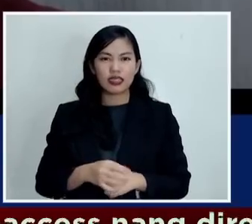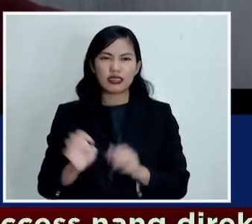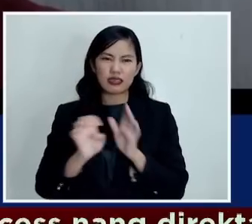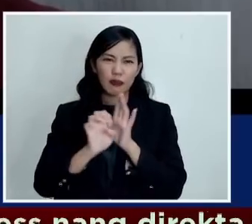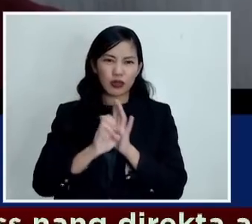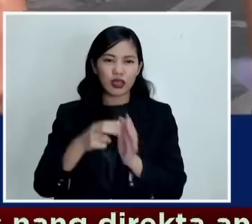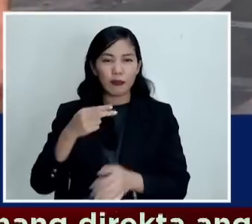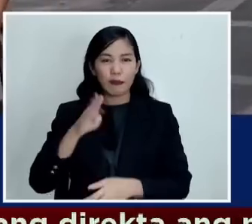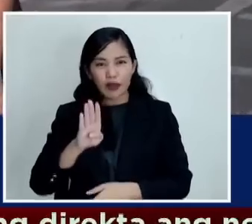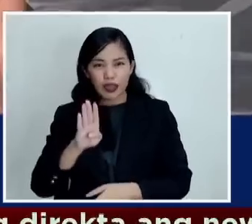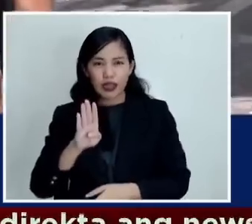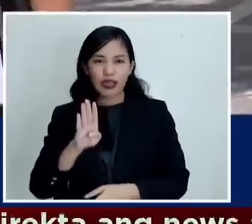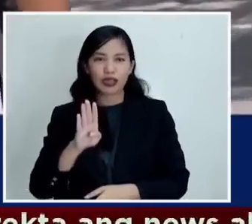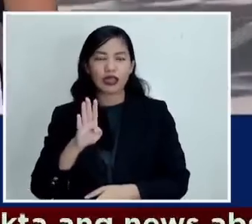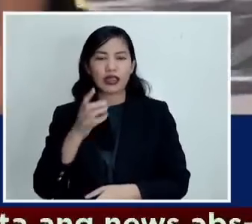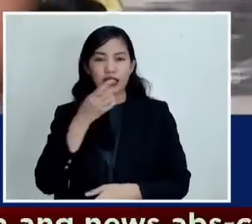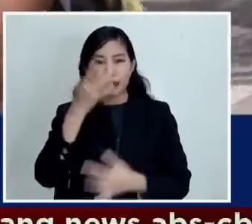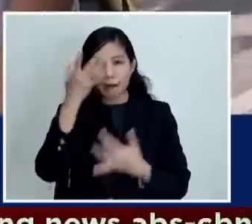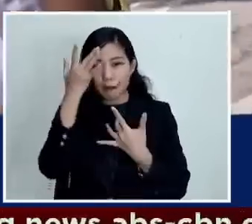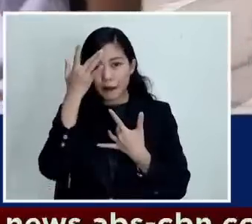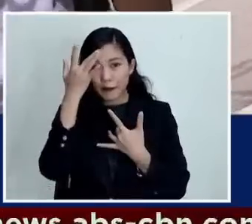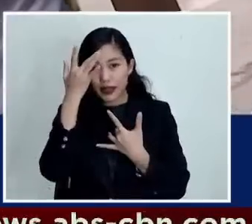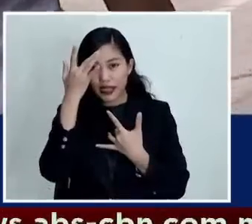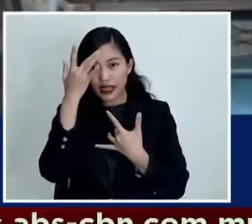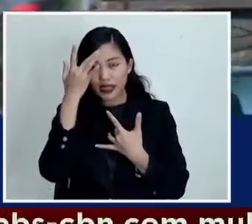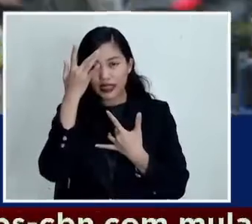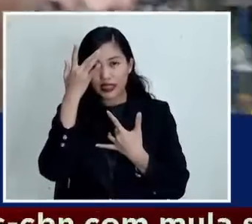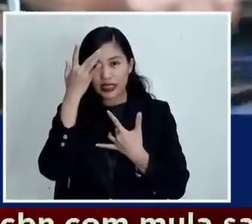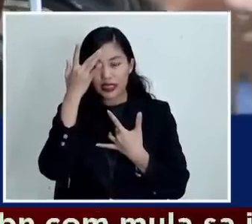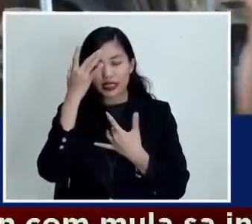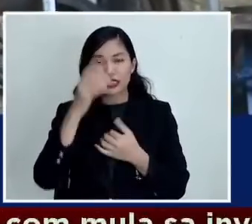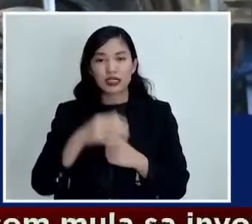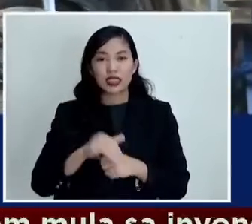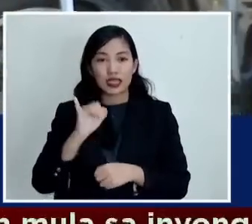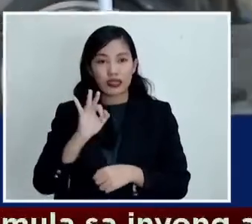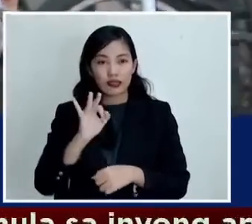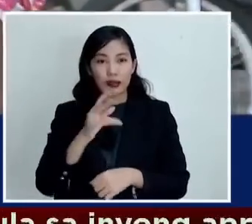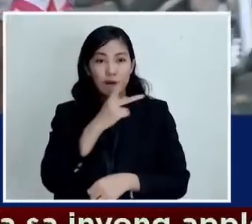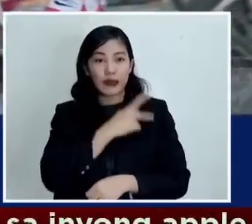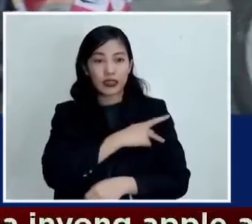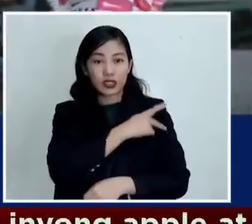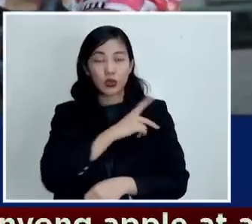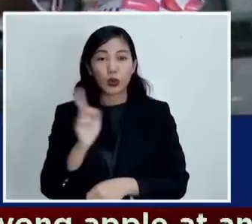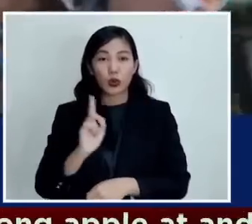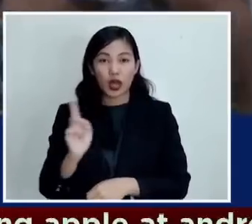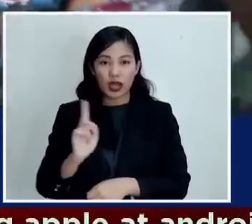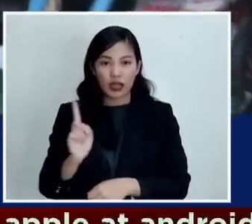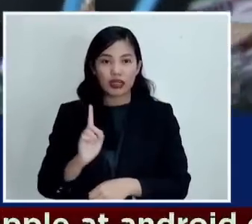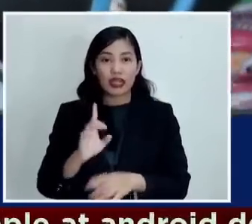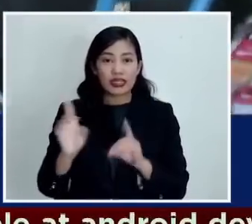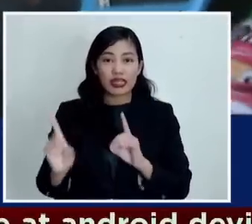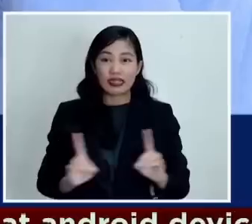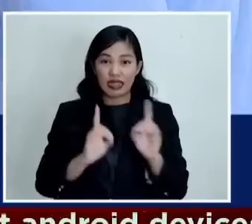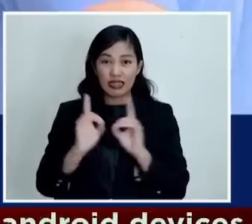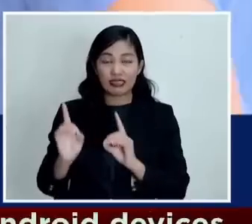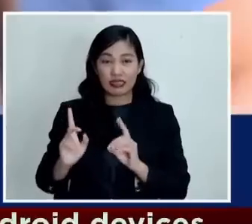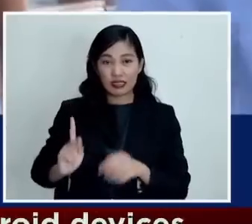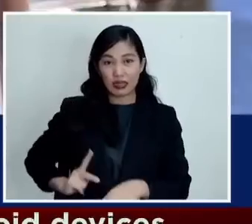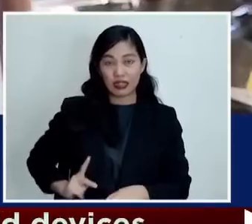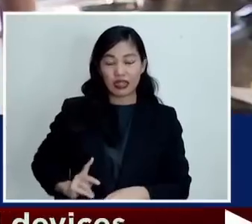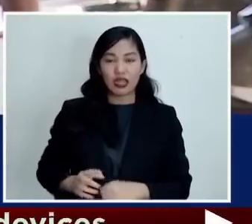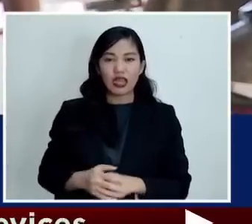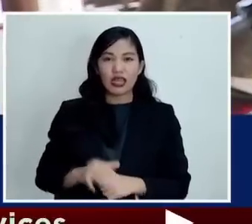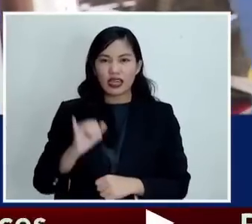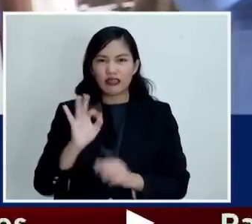mga diabetes, or you are a patient on hemodialysis, if you only receive the primary vaccine series, that's not